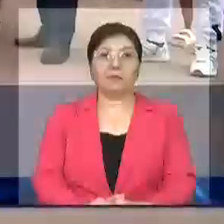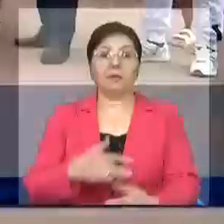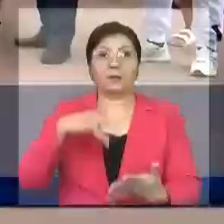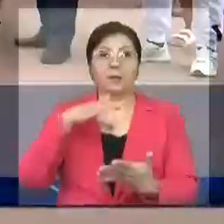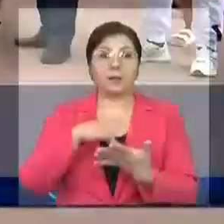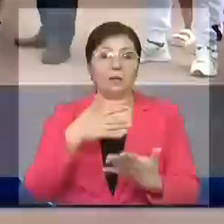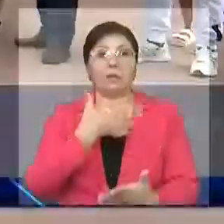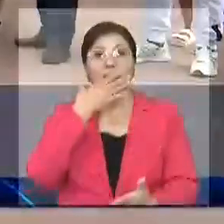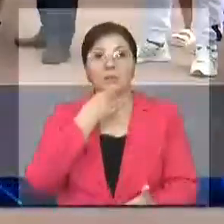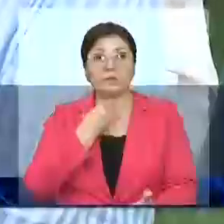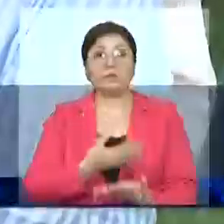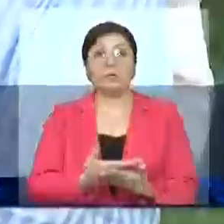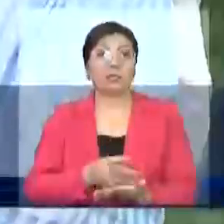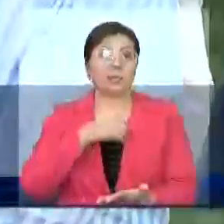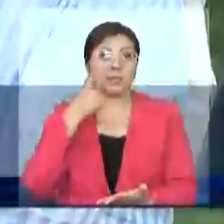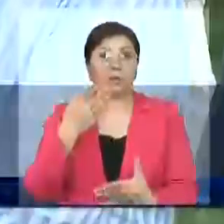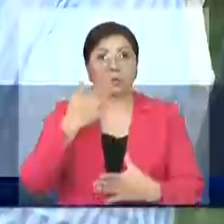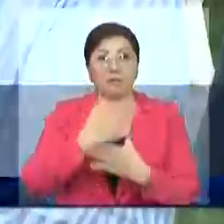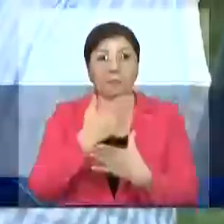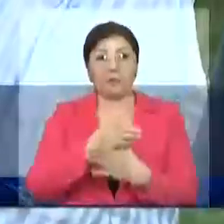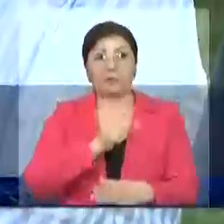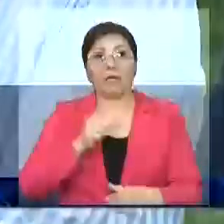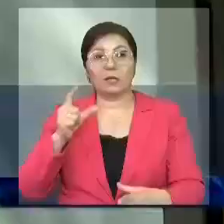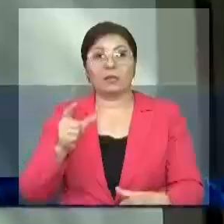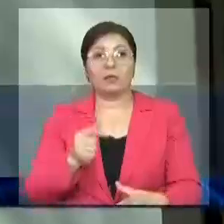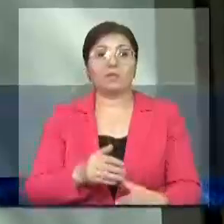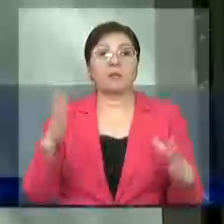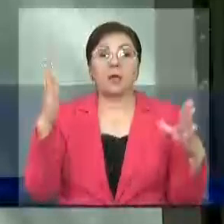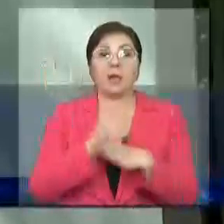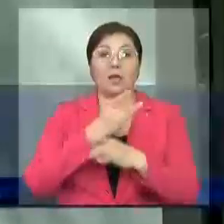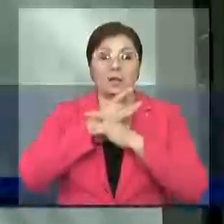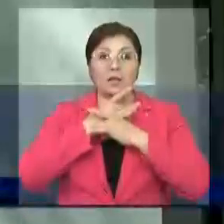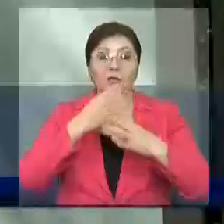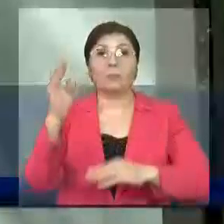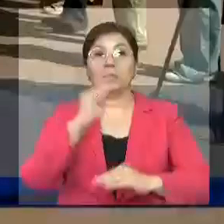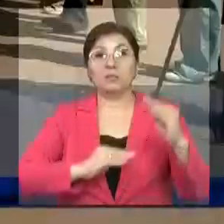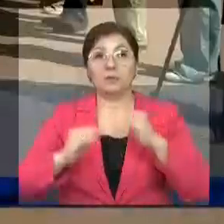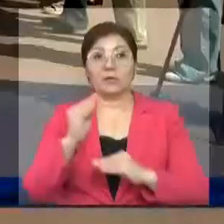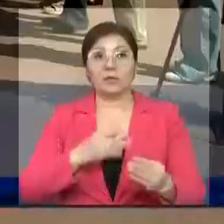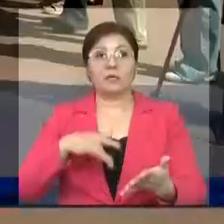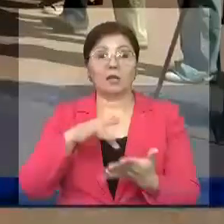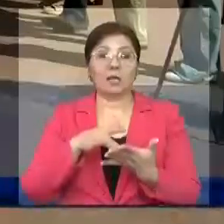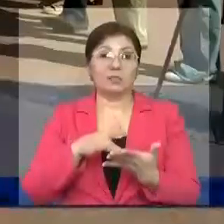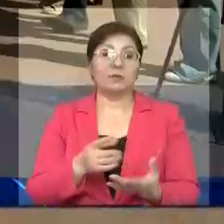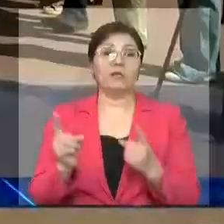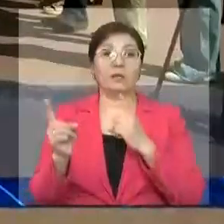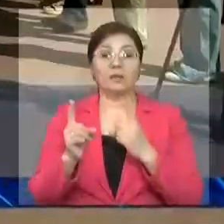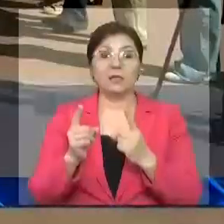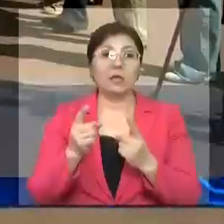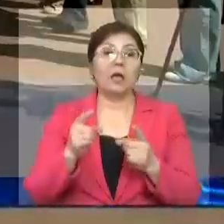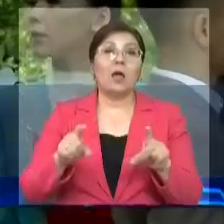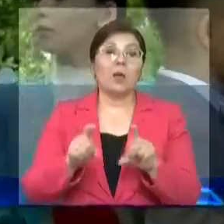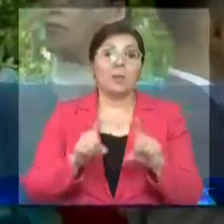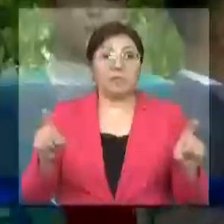Қаланың сыртқы келбетін жақсартуға ықпал ету, тұрғындар арасында экологиялық мәдениетті қалыптастыру, қалалық кәсіпкерлік нысандардың